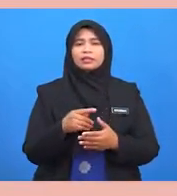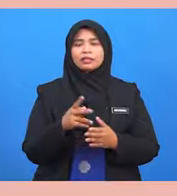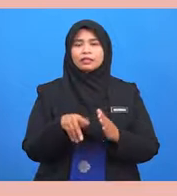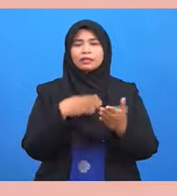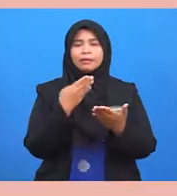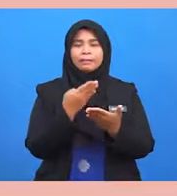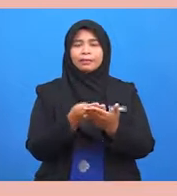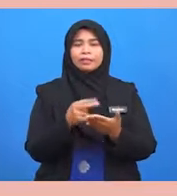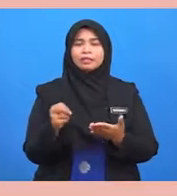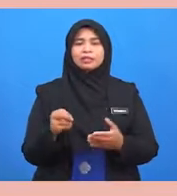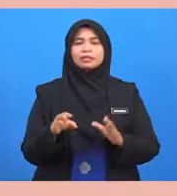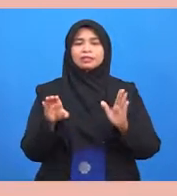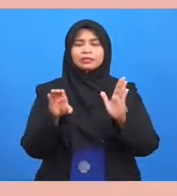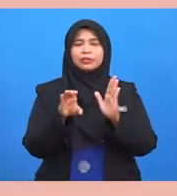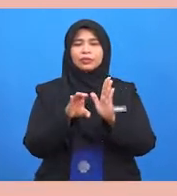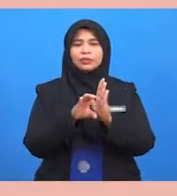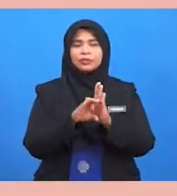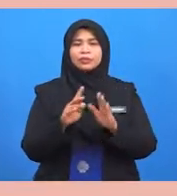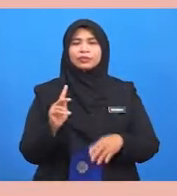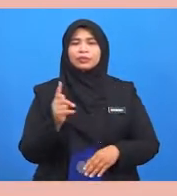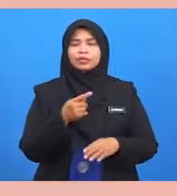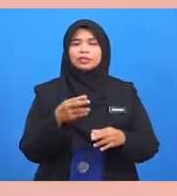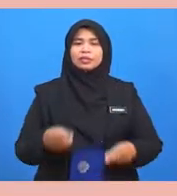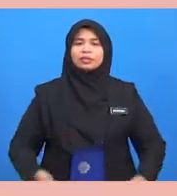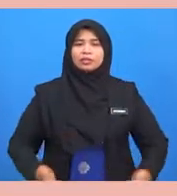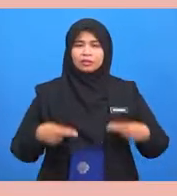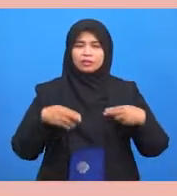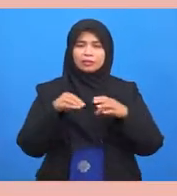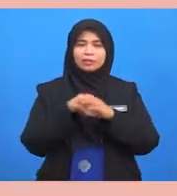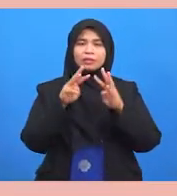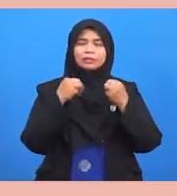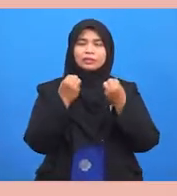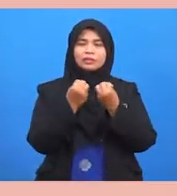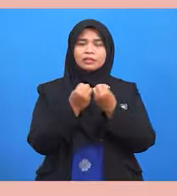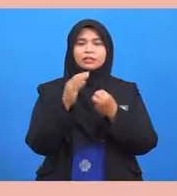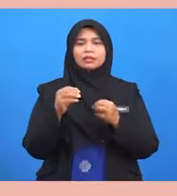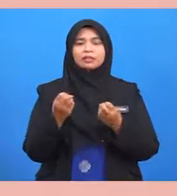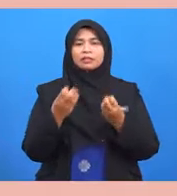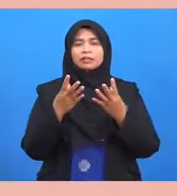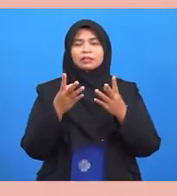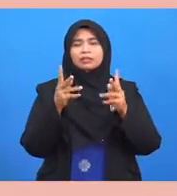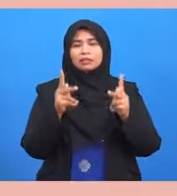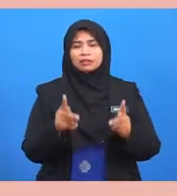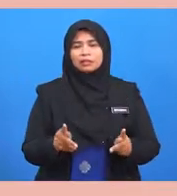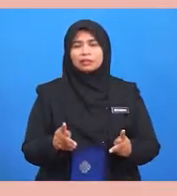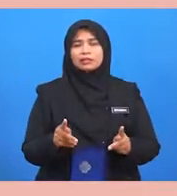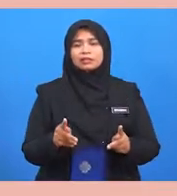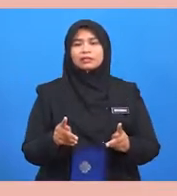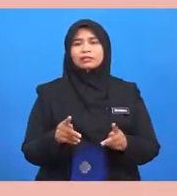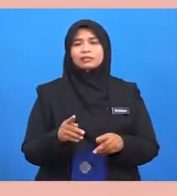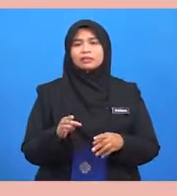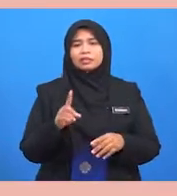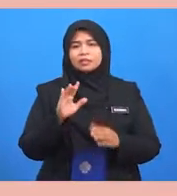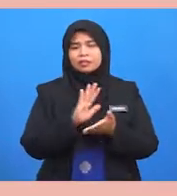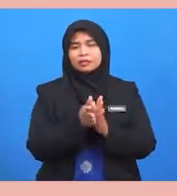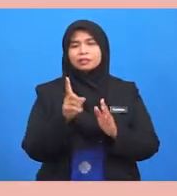Contohnya, kita hidup dalam masyarakat yang berbilang kaum ini. Hendaklah kita mengamalkan